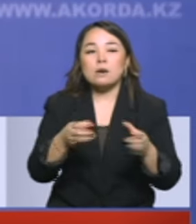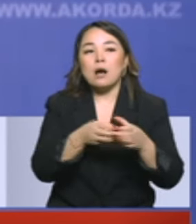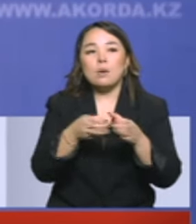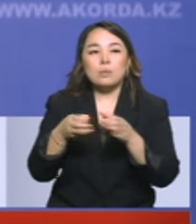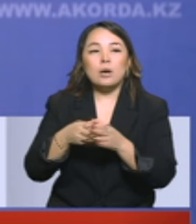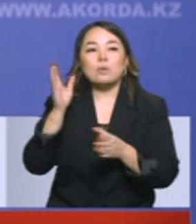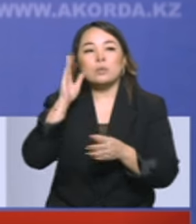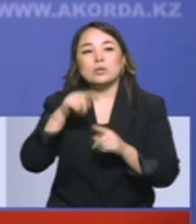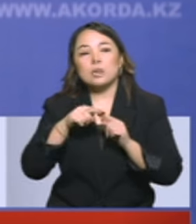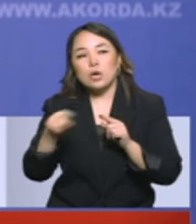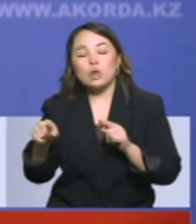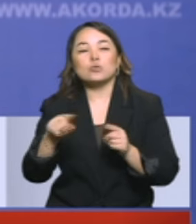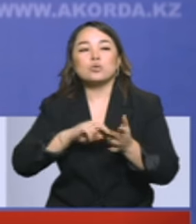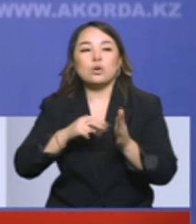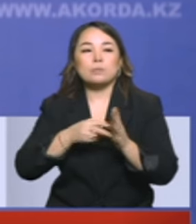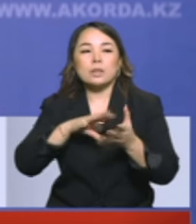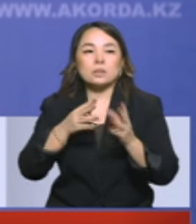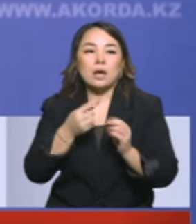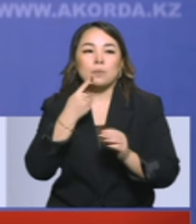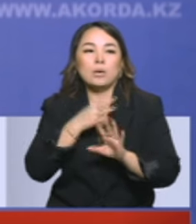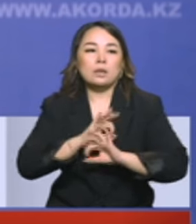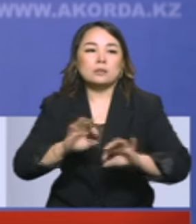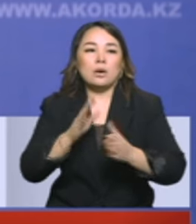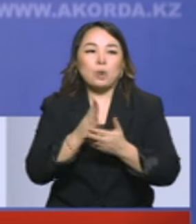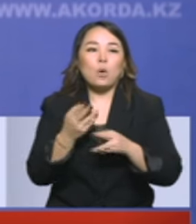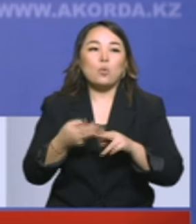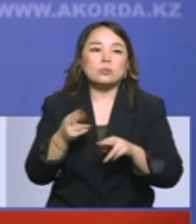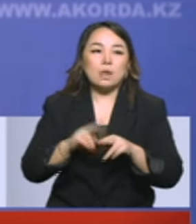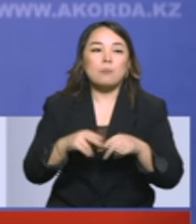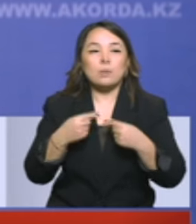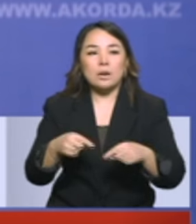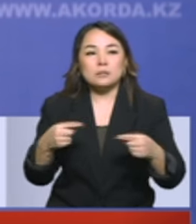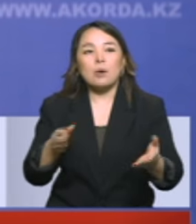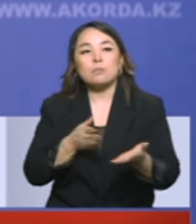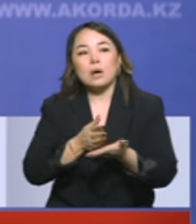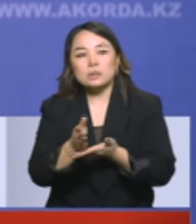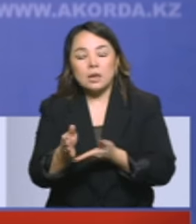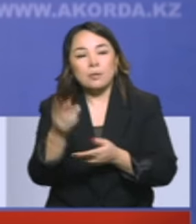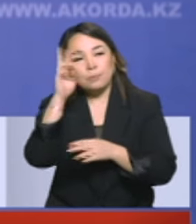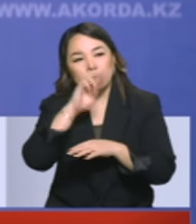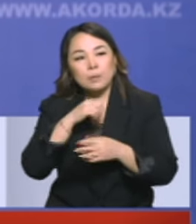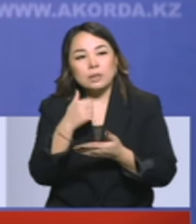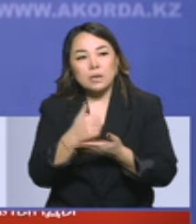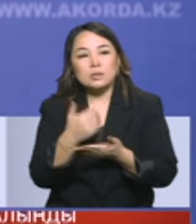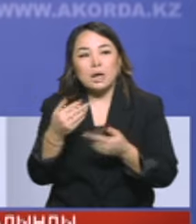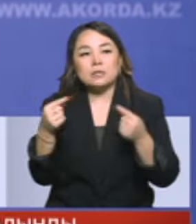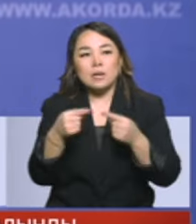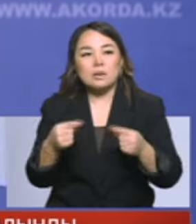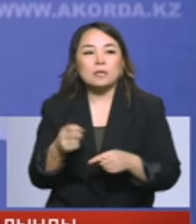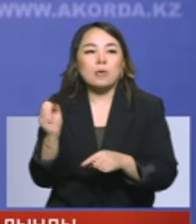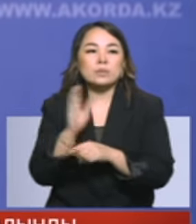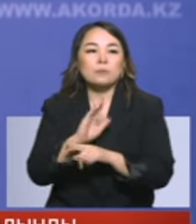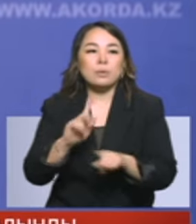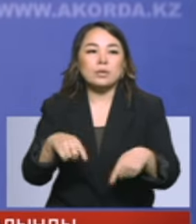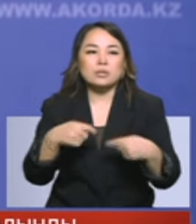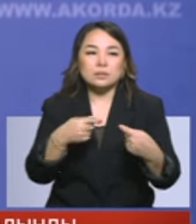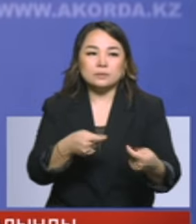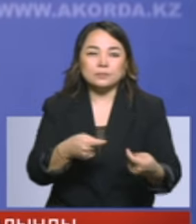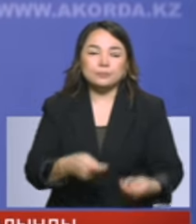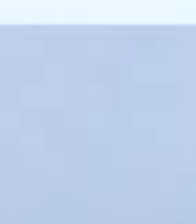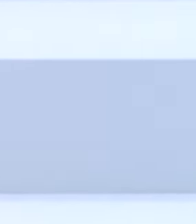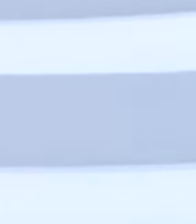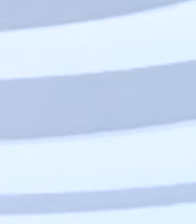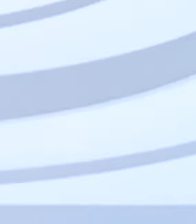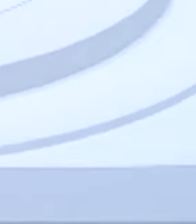компанияның алдағы қойған жоспарлар туралы баяндап бердім. Осы және басқа бағыттар бойынша мемлекет басшысы нақты тапсырмалар берді.